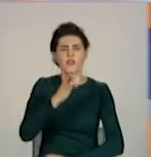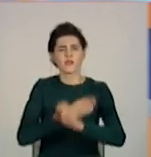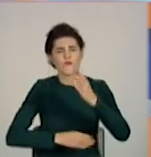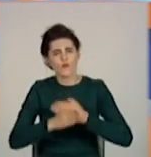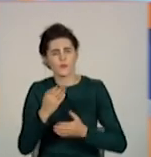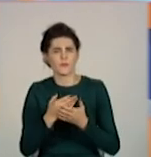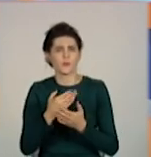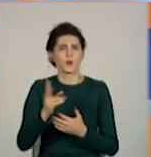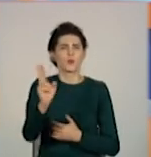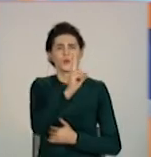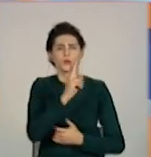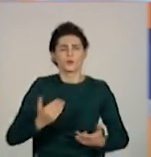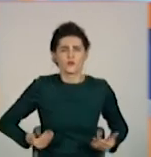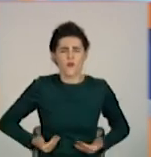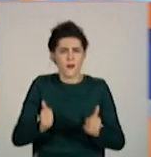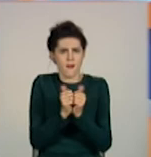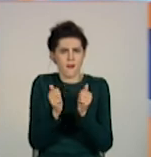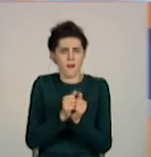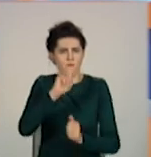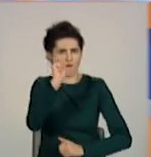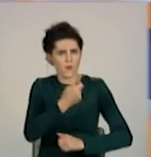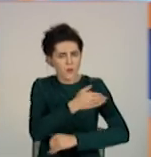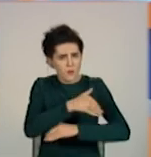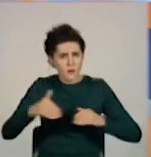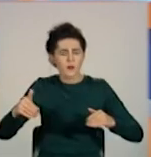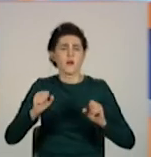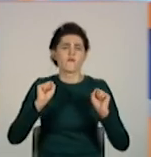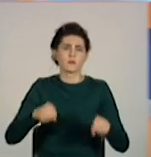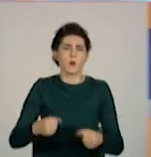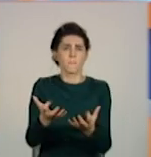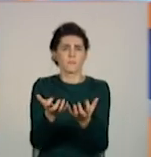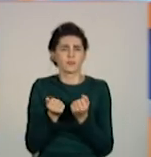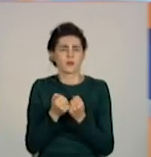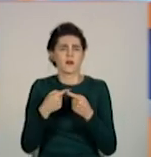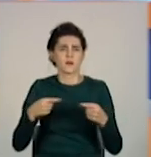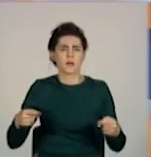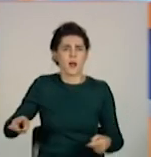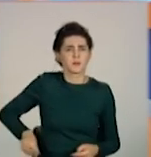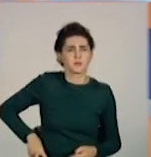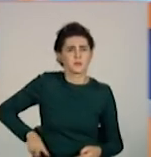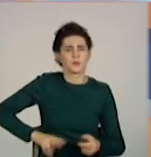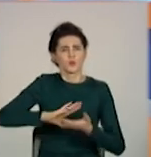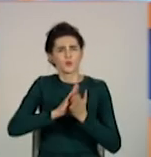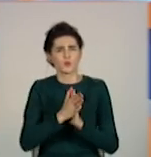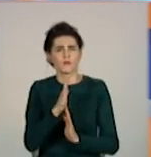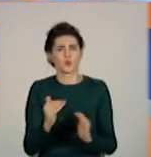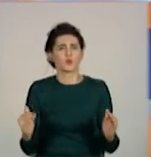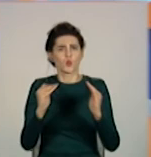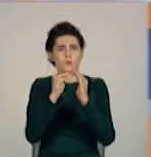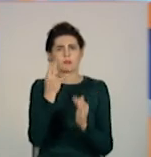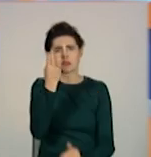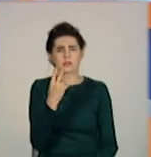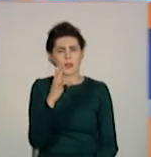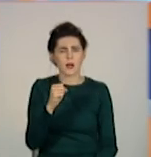також ті, хто мешкають на лінії розмежування, зможуть отримати адміністративні послуги вдома. Як працює ЦНАП на